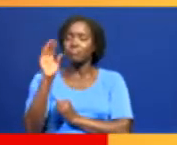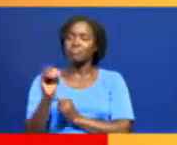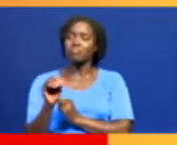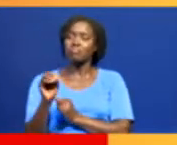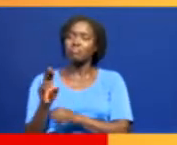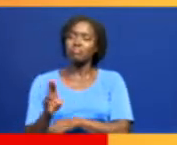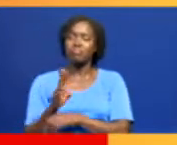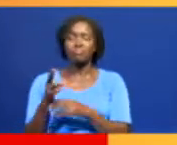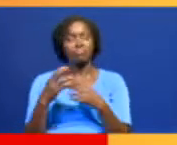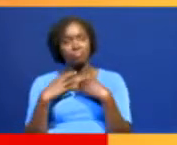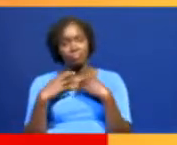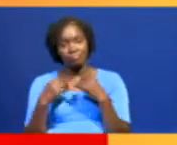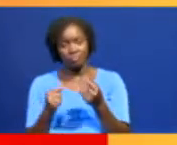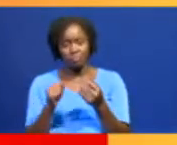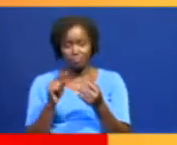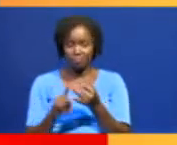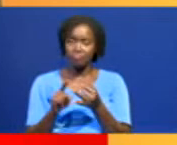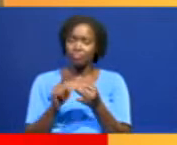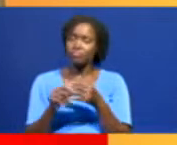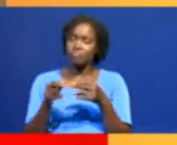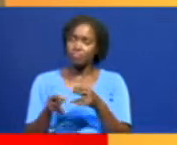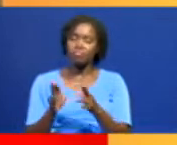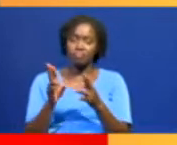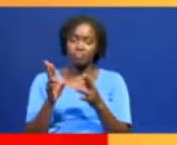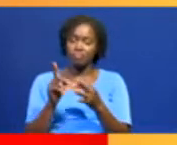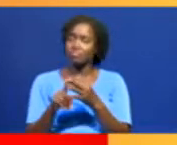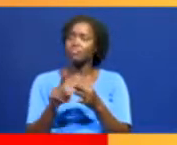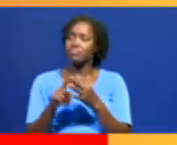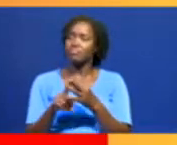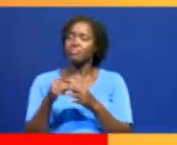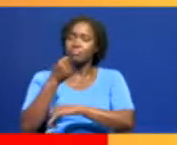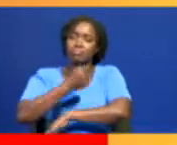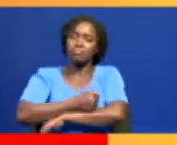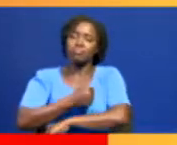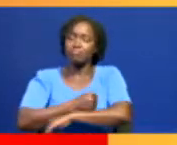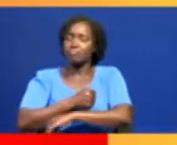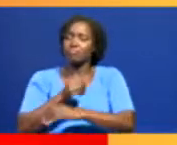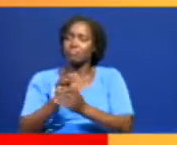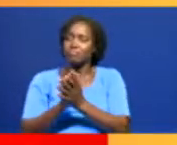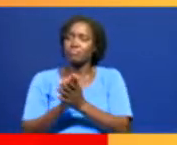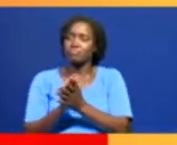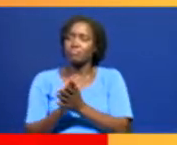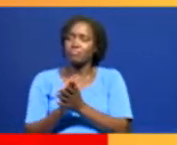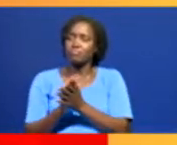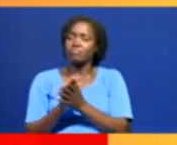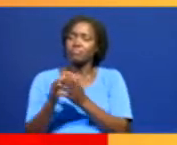kwa afya, ndio inatumika kwa barabara, ndio inatumika kwa shule. Asilimia